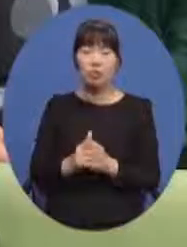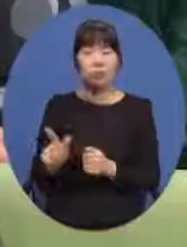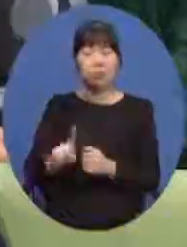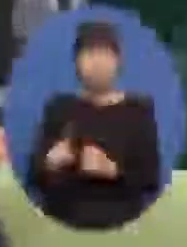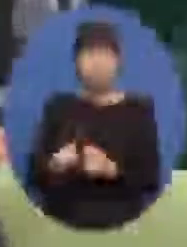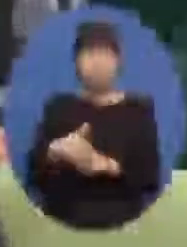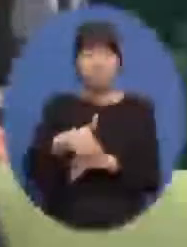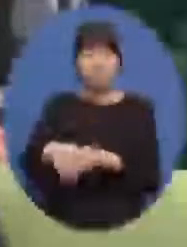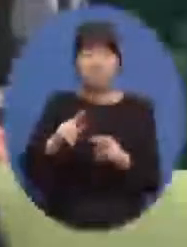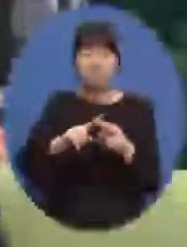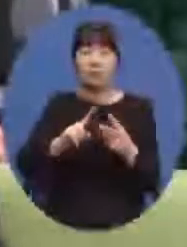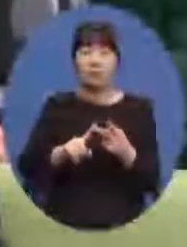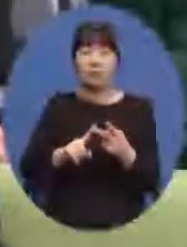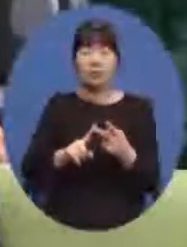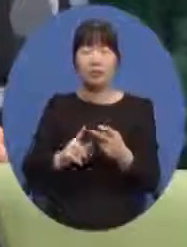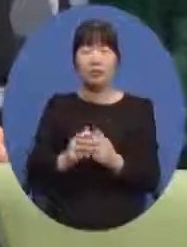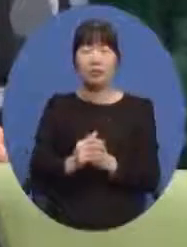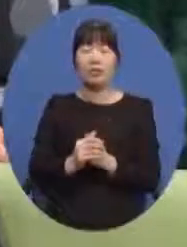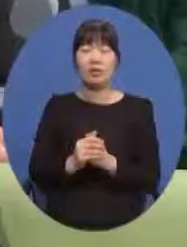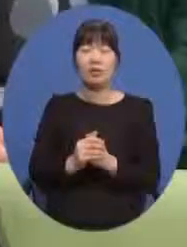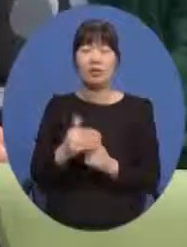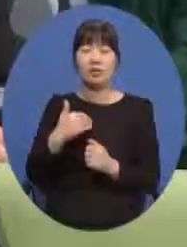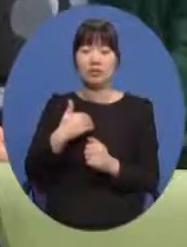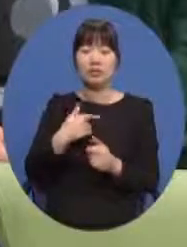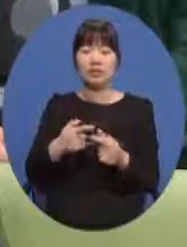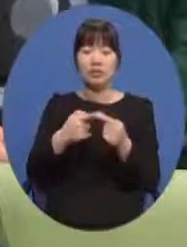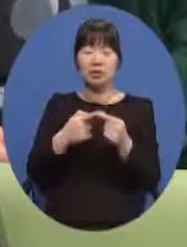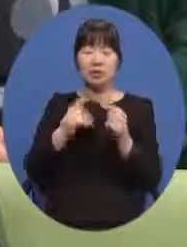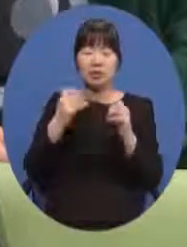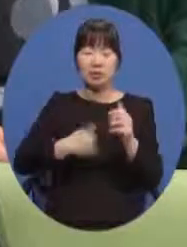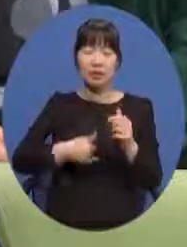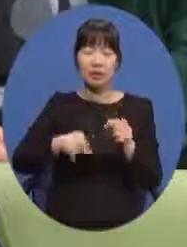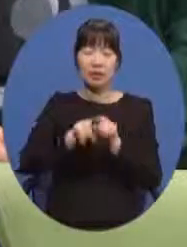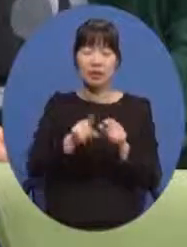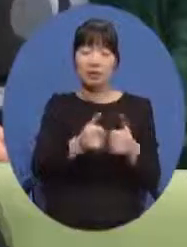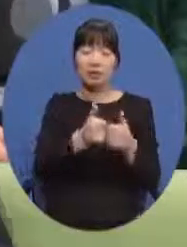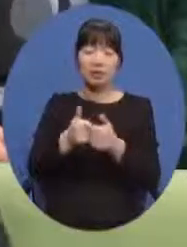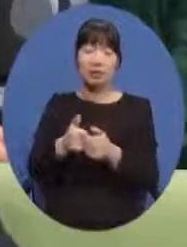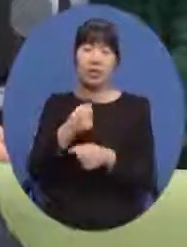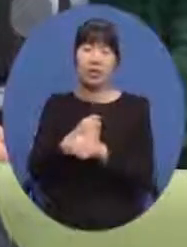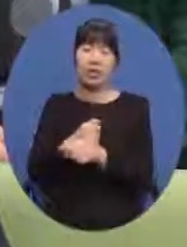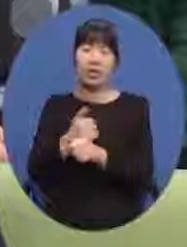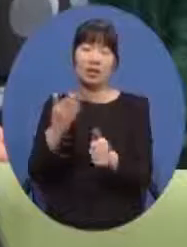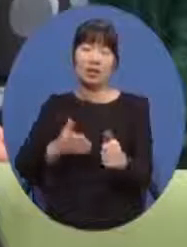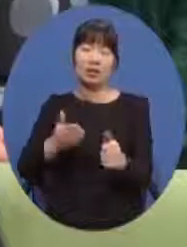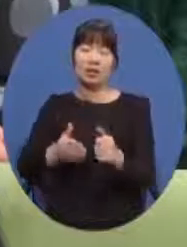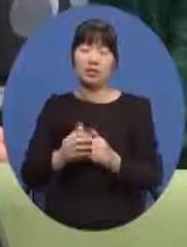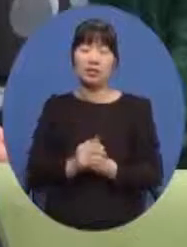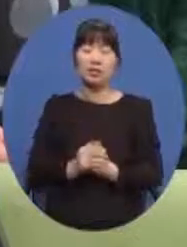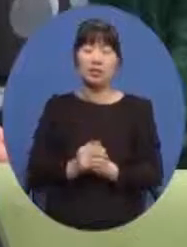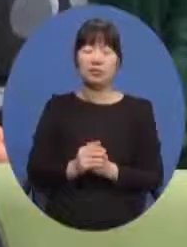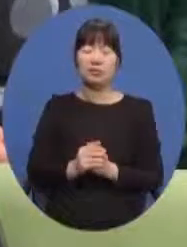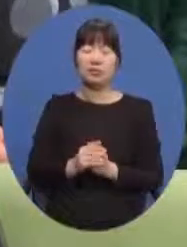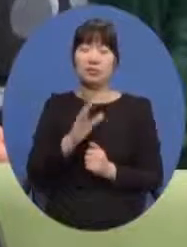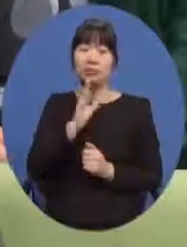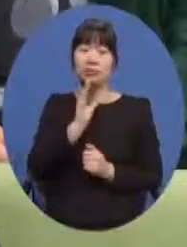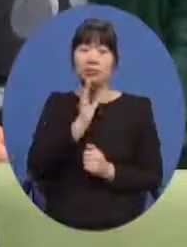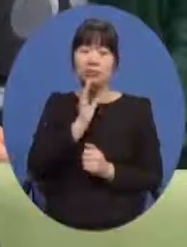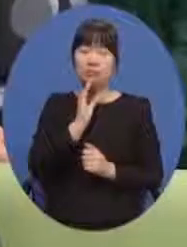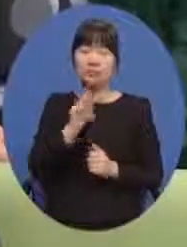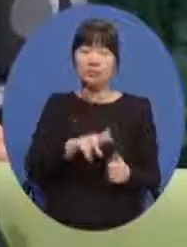무슨 계획을 하든 난 첫째는 아이하고 의논을 좀 하자. 사실은